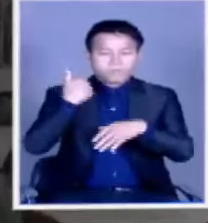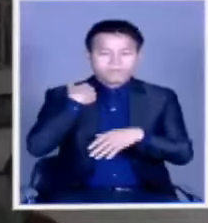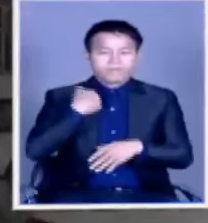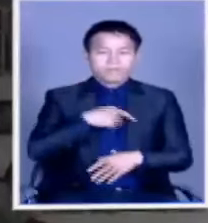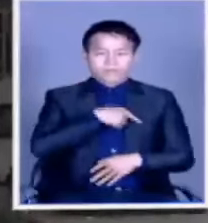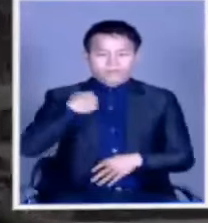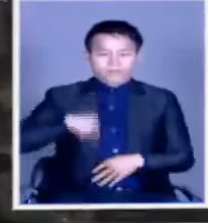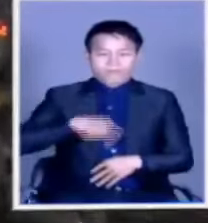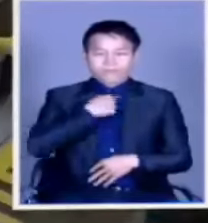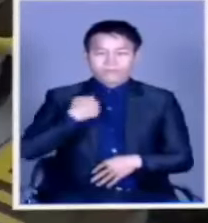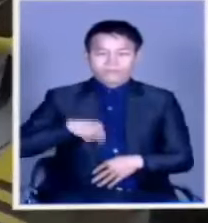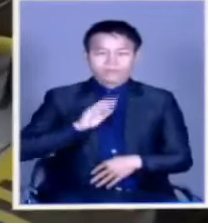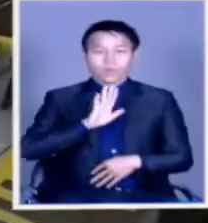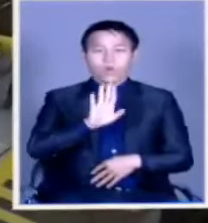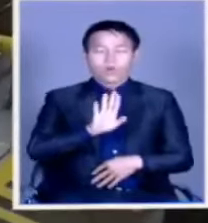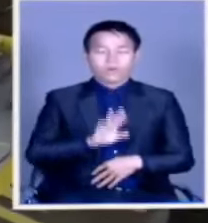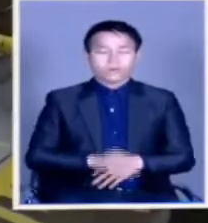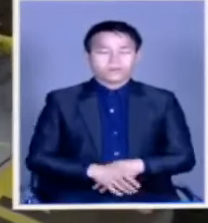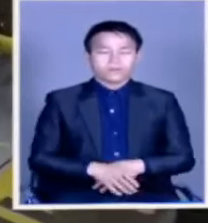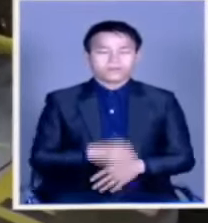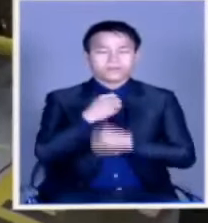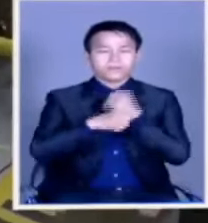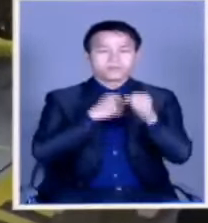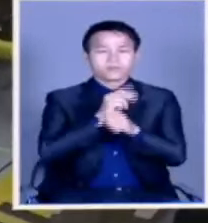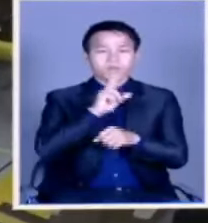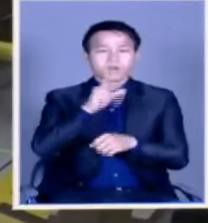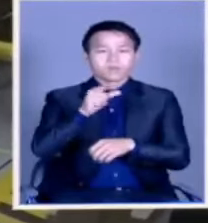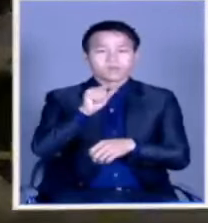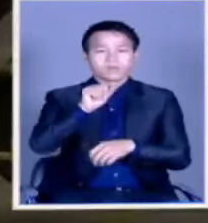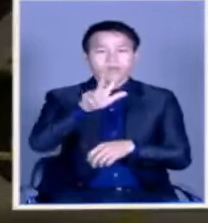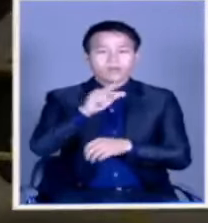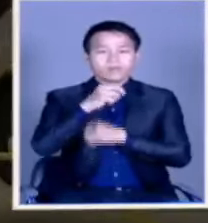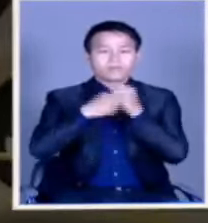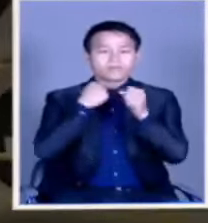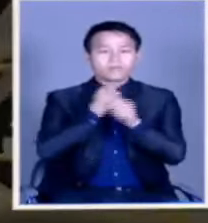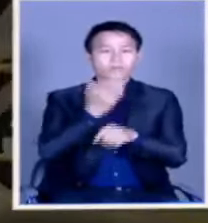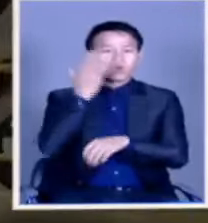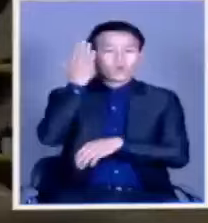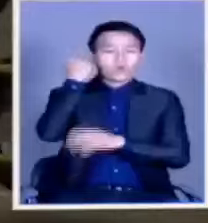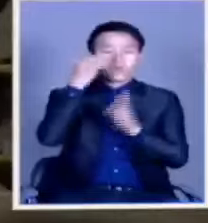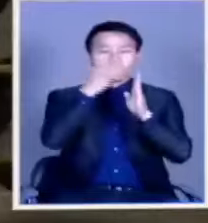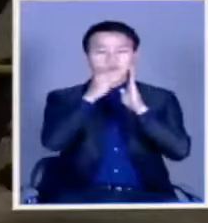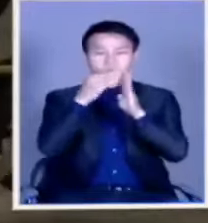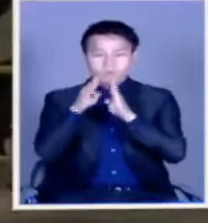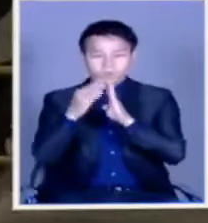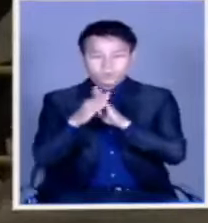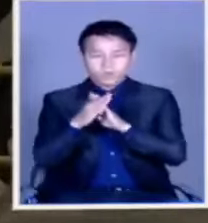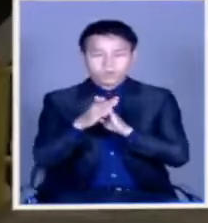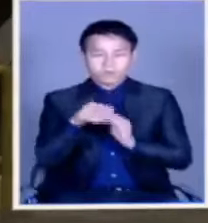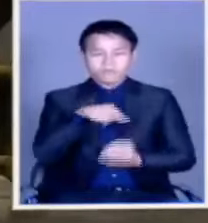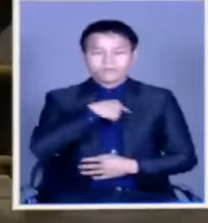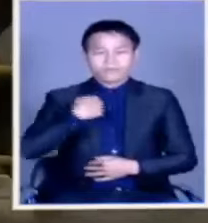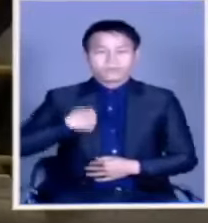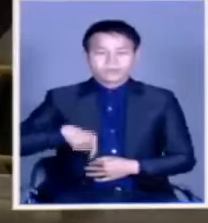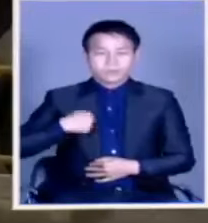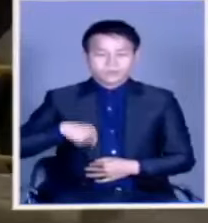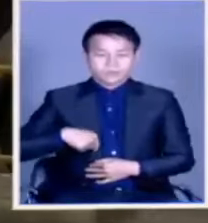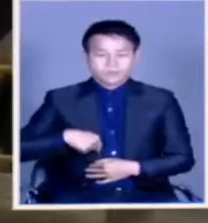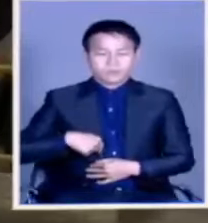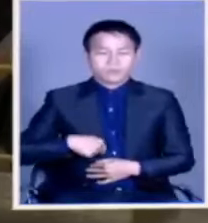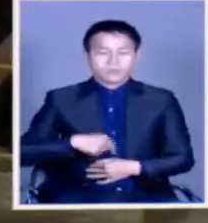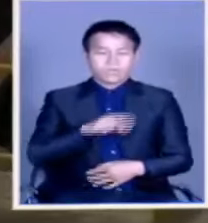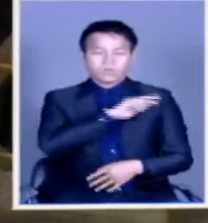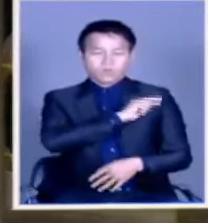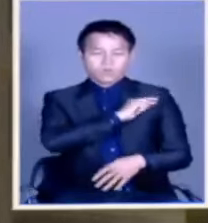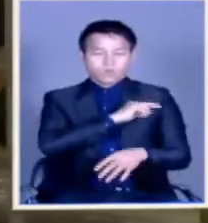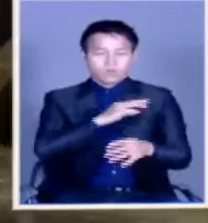ใหม่ในรถไฟฟ้าสำหรับปี2023ที่ผ่านมาบริษัทแซก GM วูหลิงออโตโมบิลผู้ผลิต